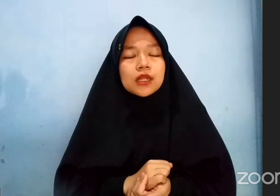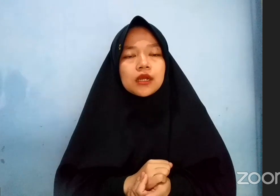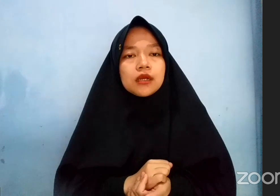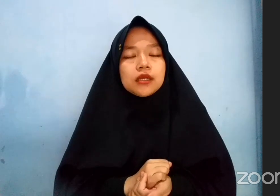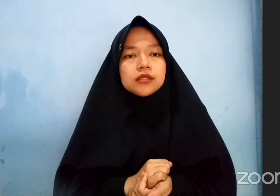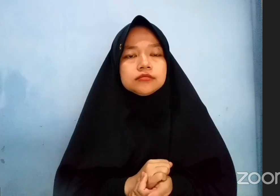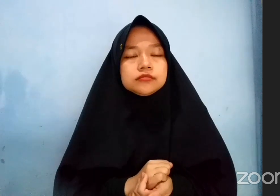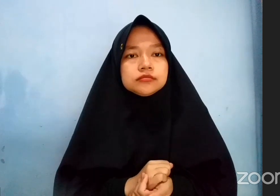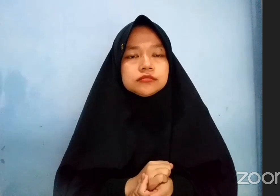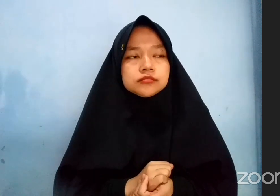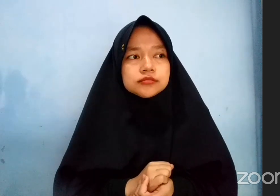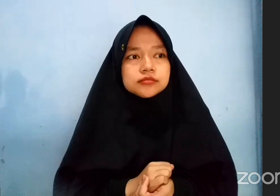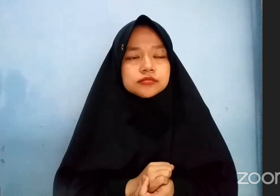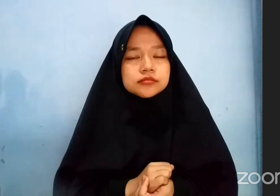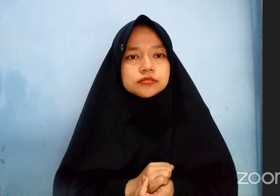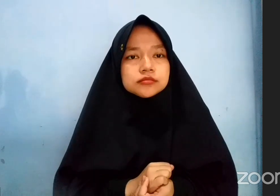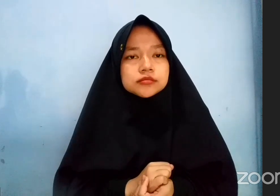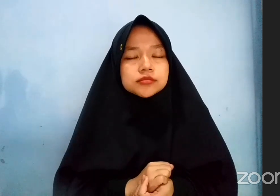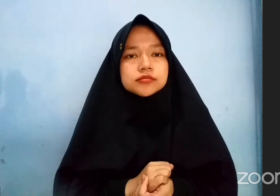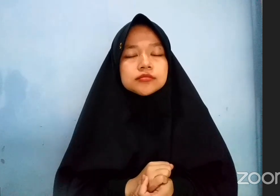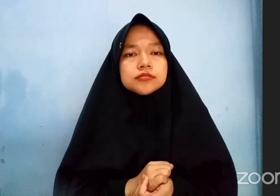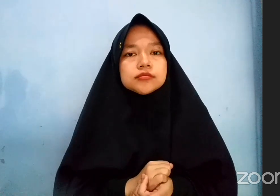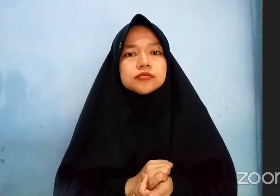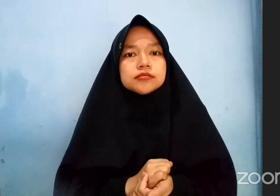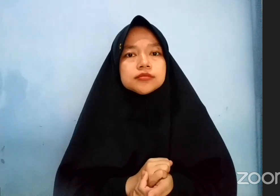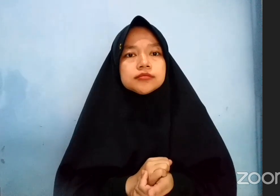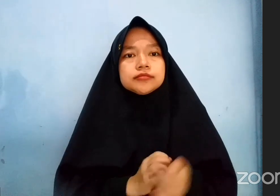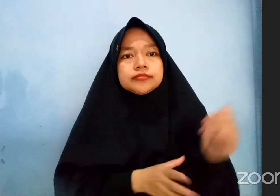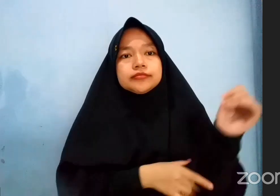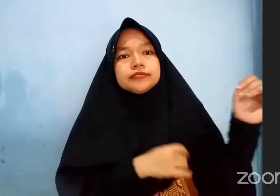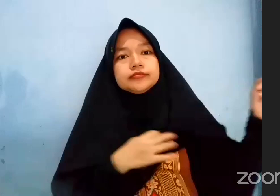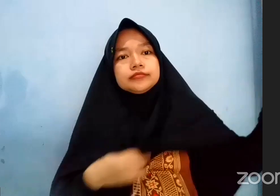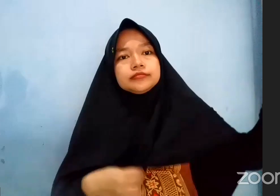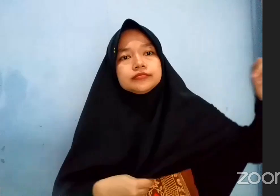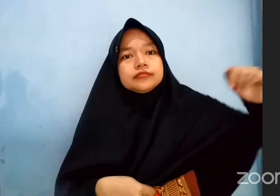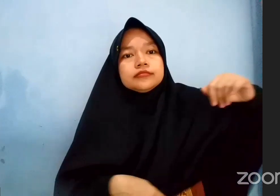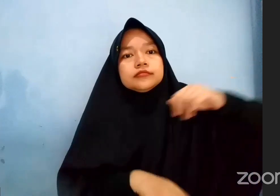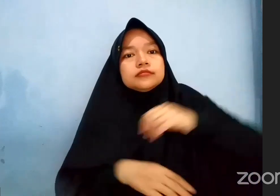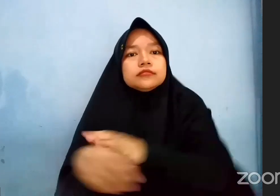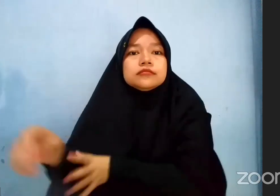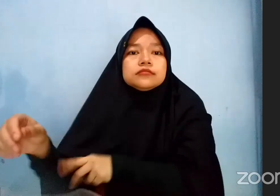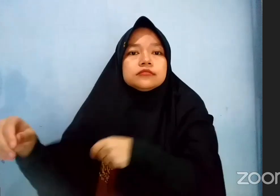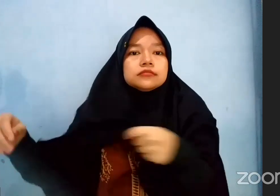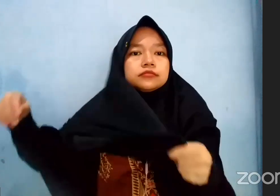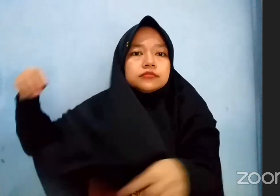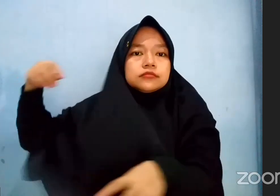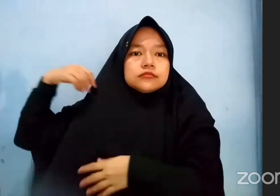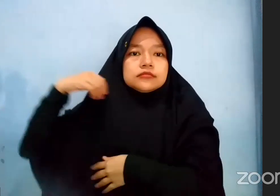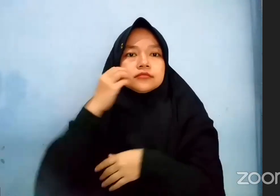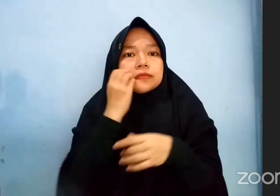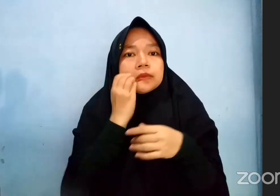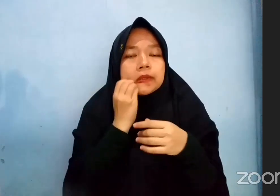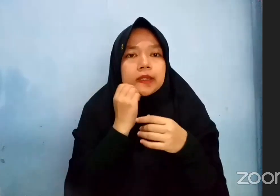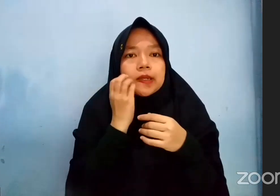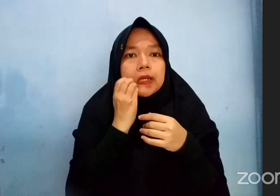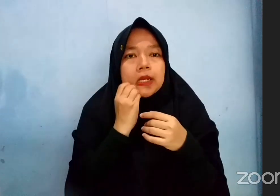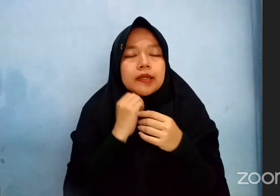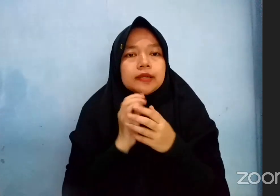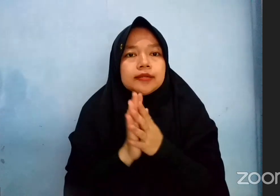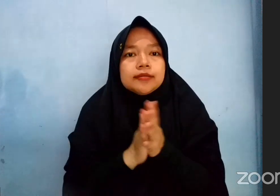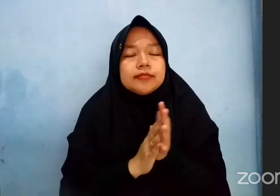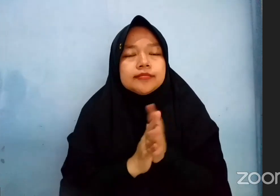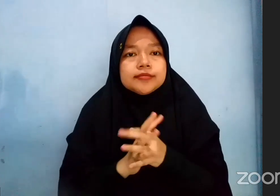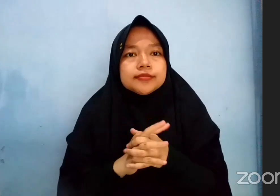siap-siap siap Baik Ibu sudah didengarkan oleh boleh nanti juga ini ya dari ada bebek Nah siap tuh ya siap